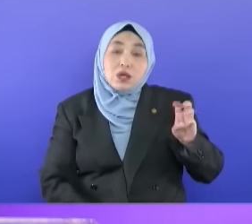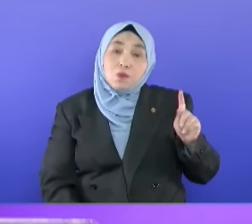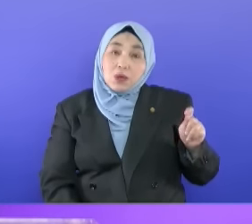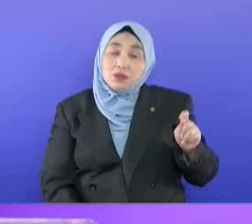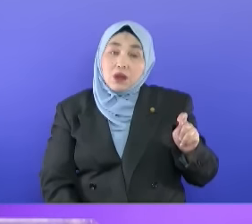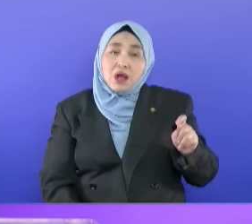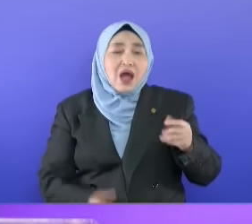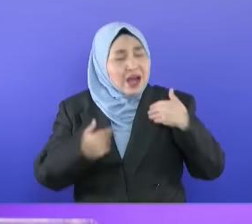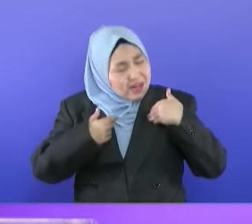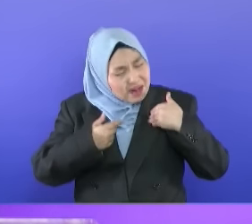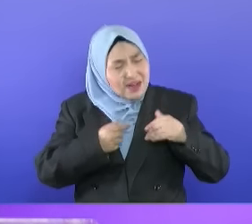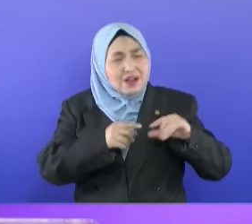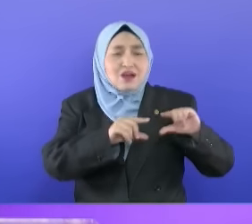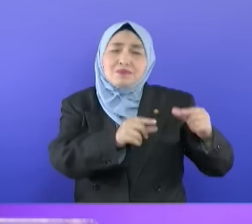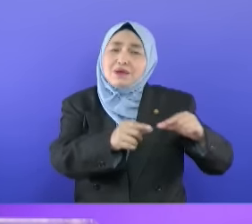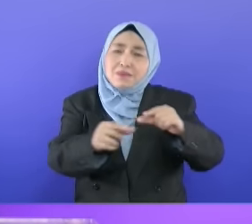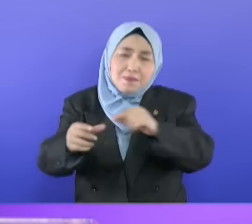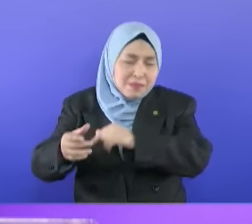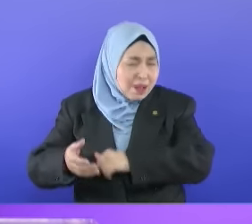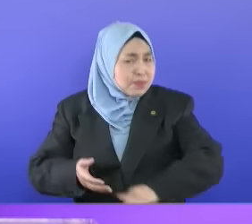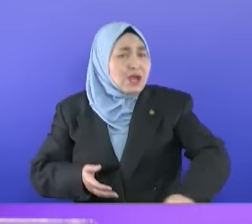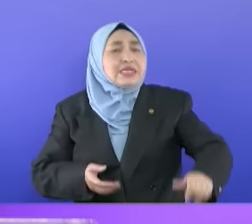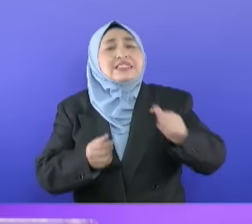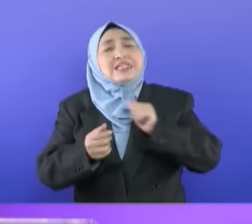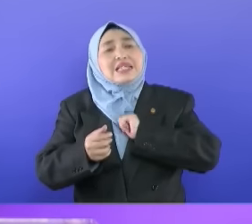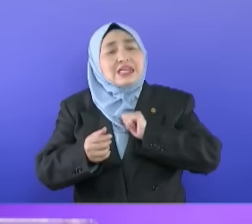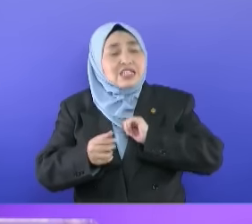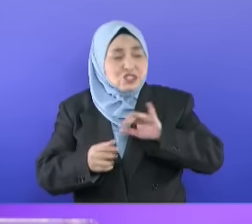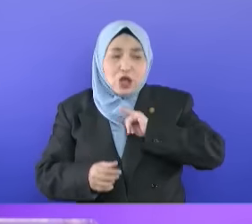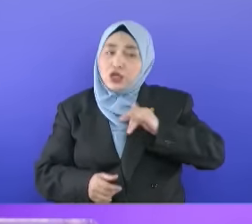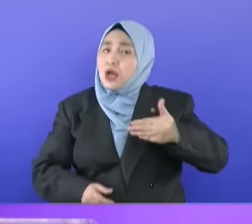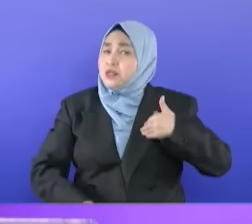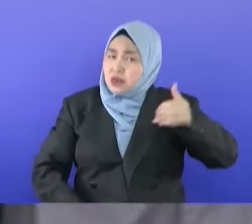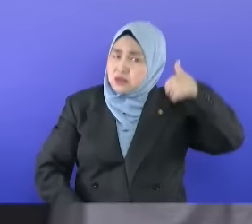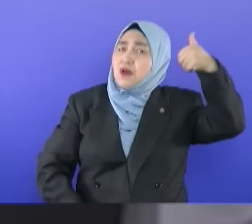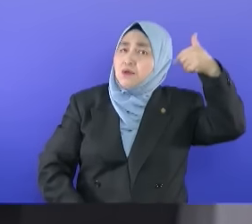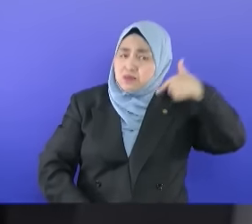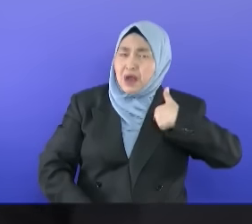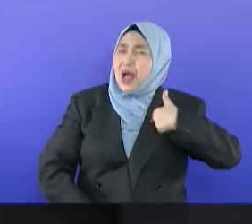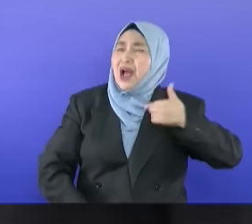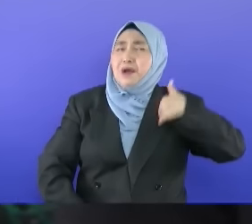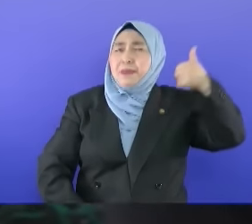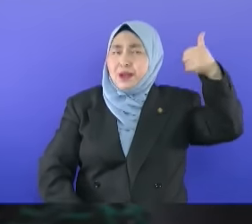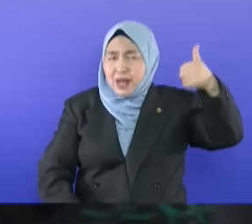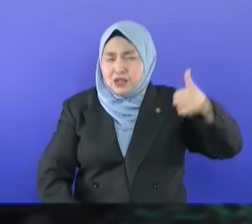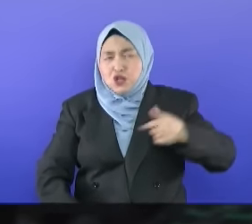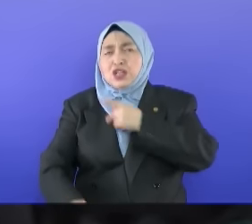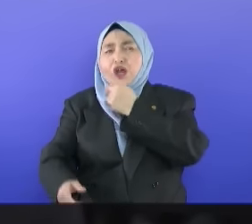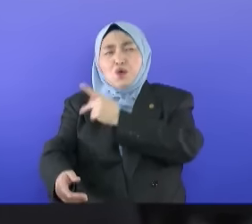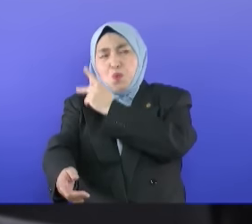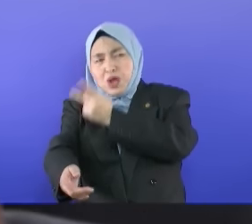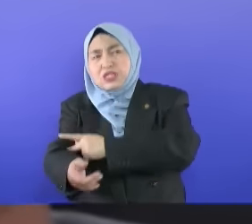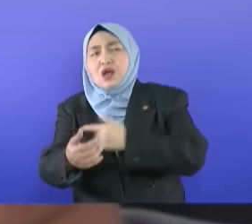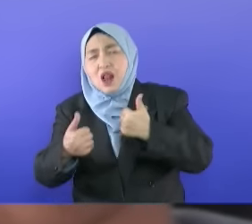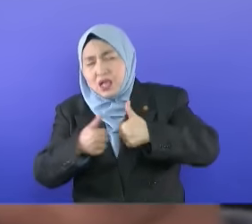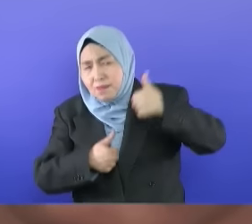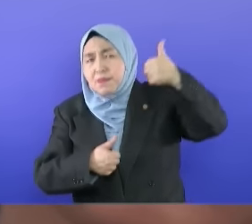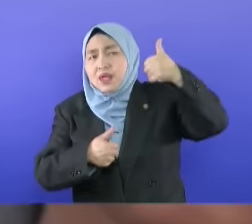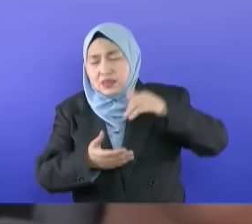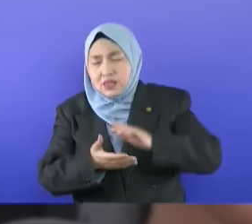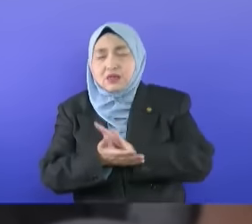fikih masing-masing tetapi jangan sampai Oh saya ini lebih bagus saya ini lebih Paul contohnya